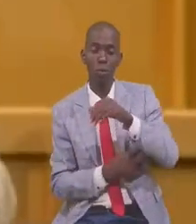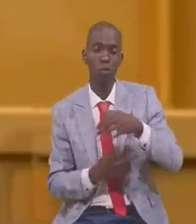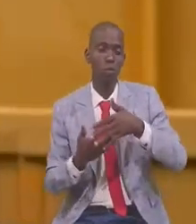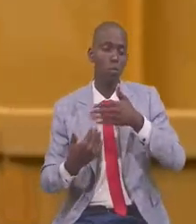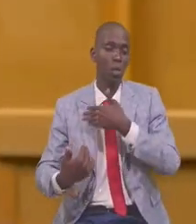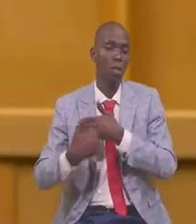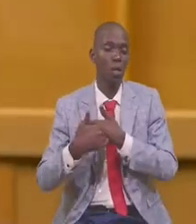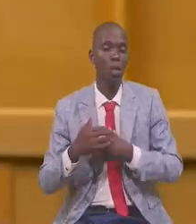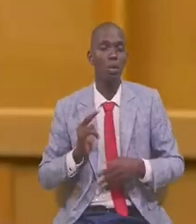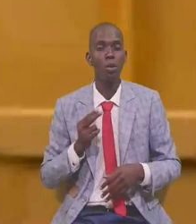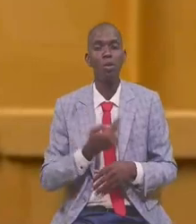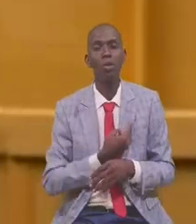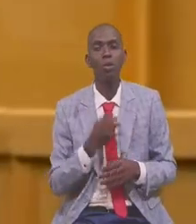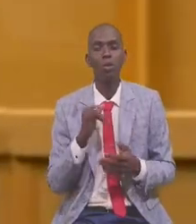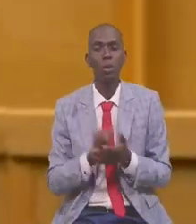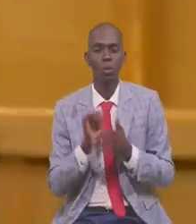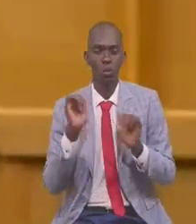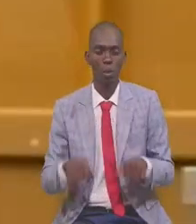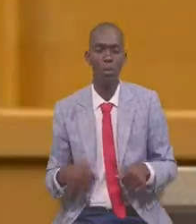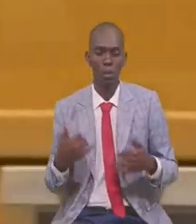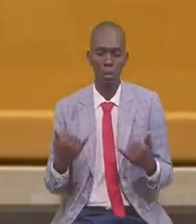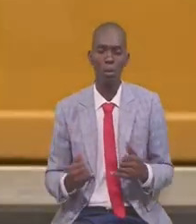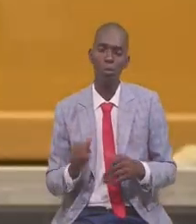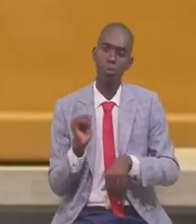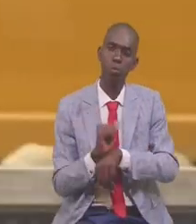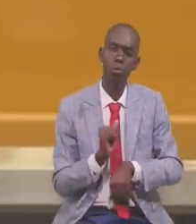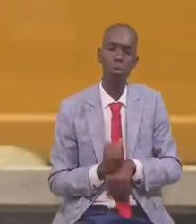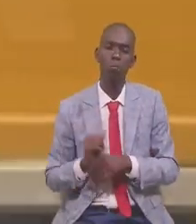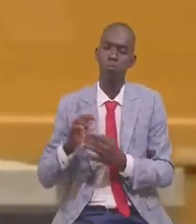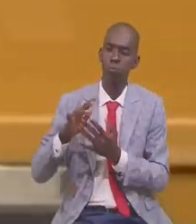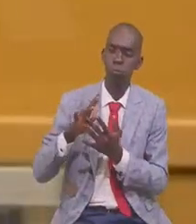afin de brûler pour Dieu. En 2 Timothée.